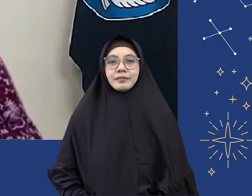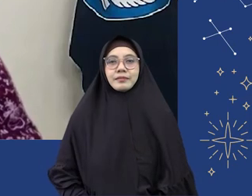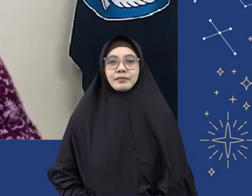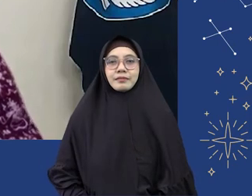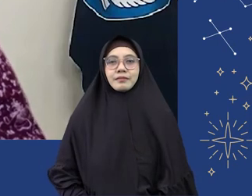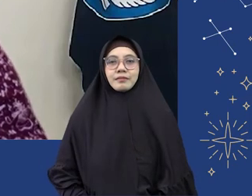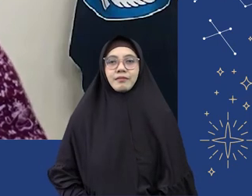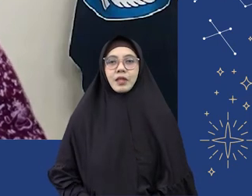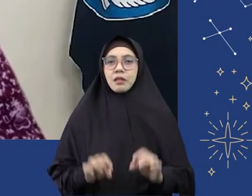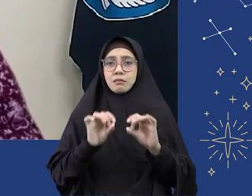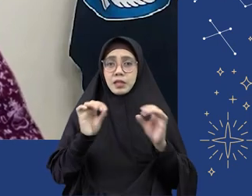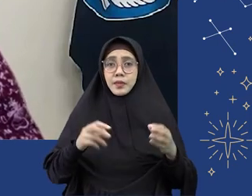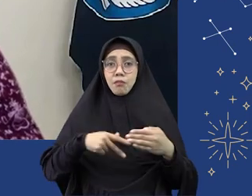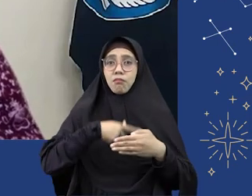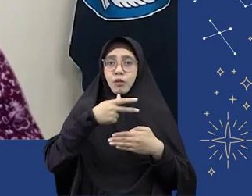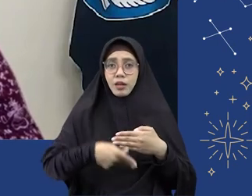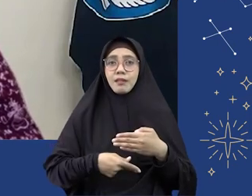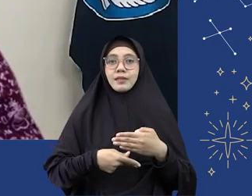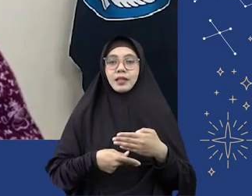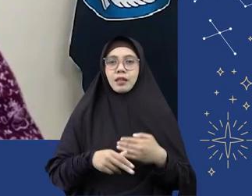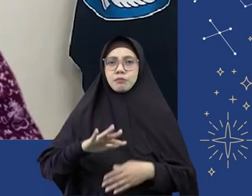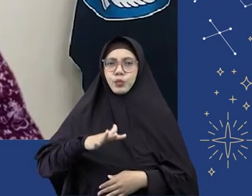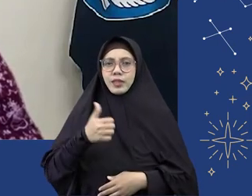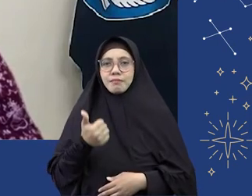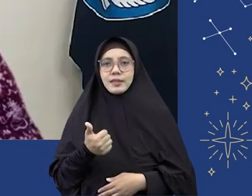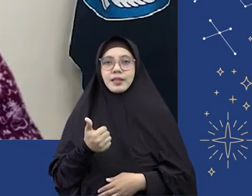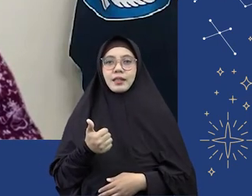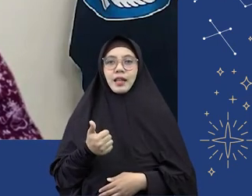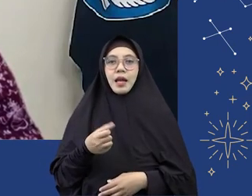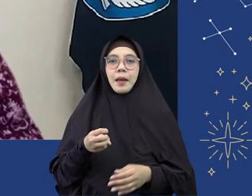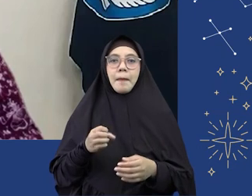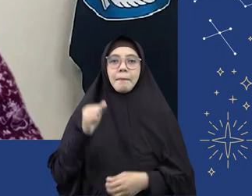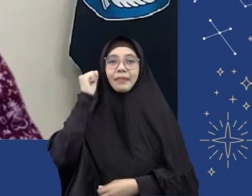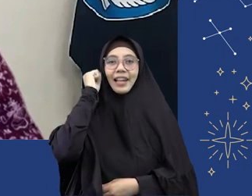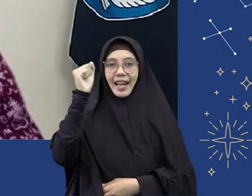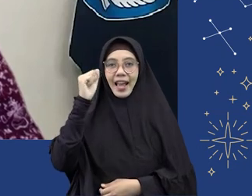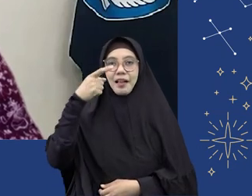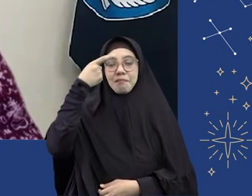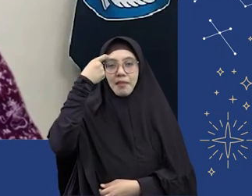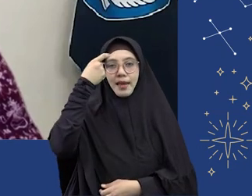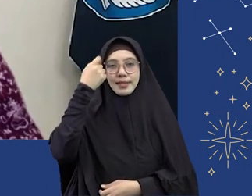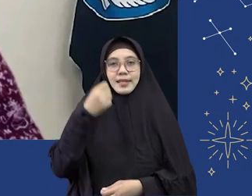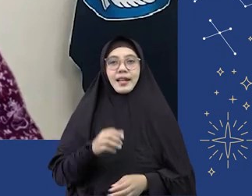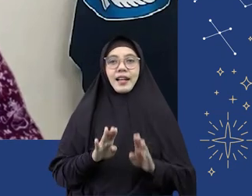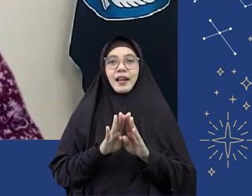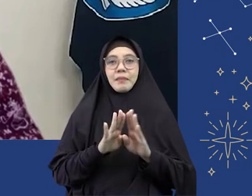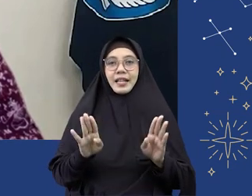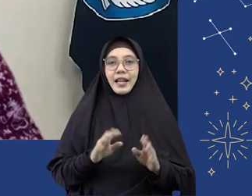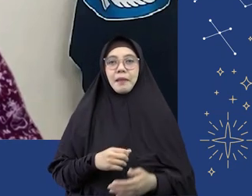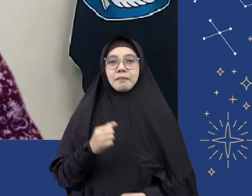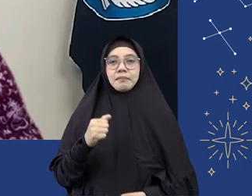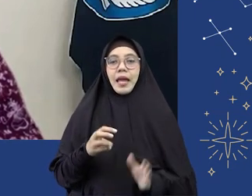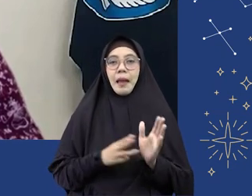Berbagai macam program lain yang dimungkinkan dengan program Merdeka belajar kampus Merdeka Salah satu program flagship